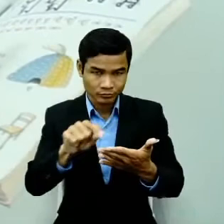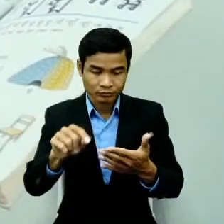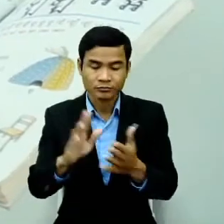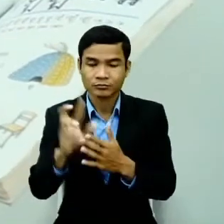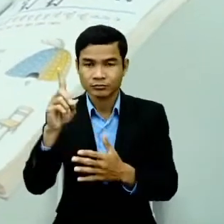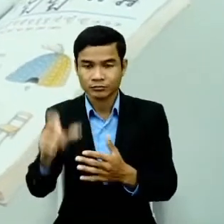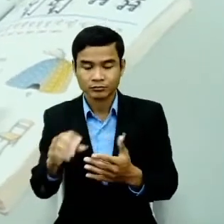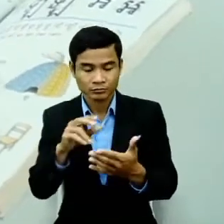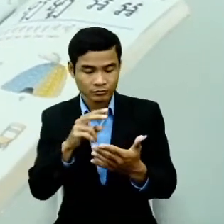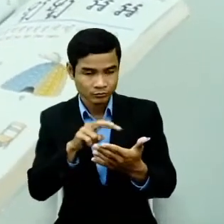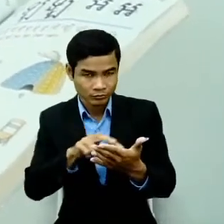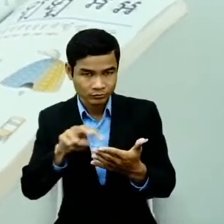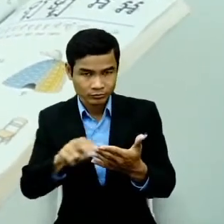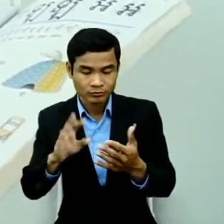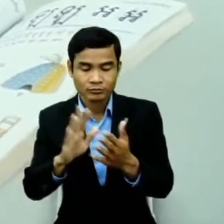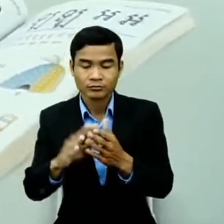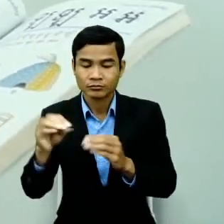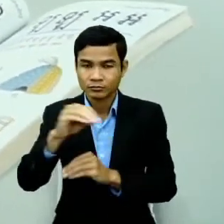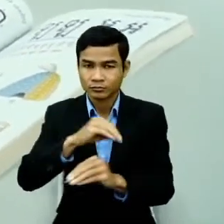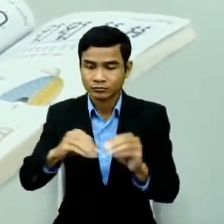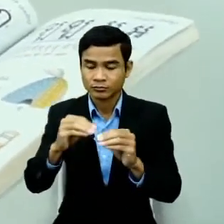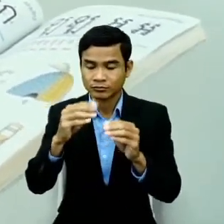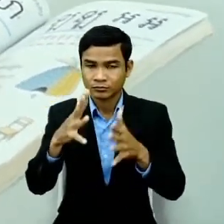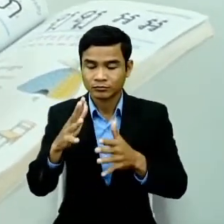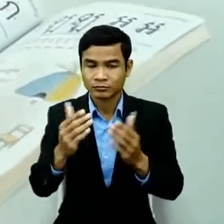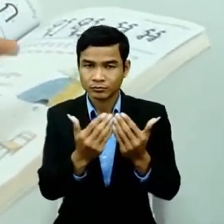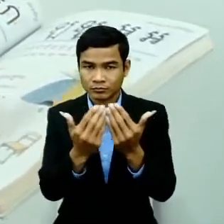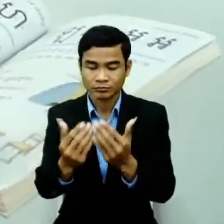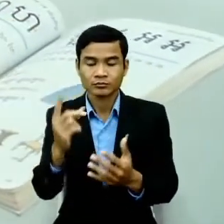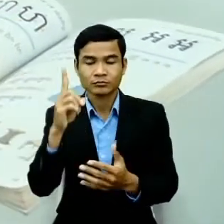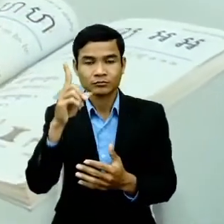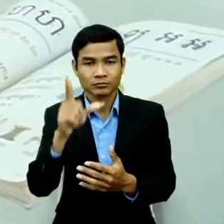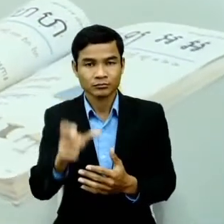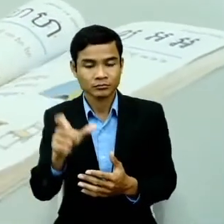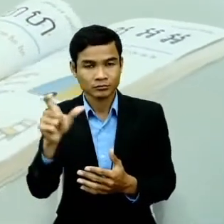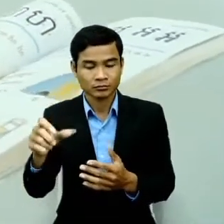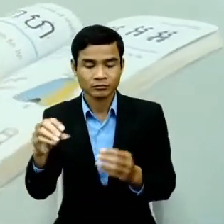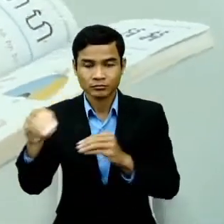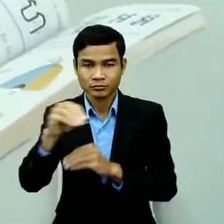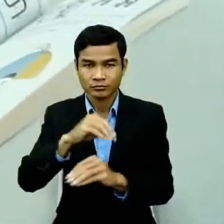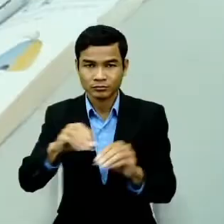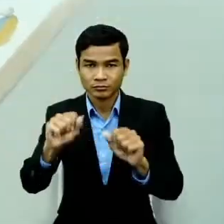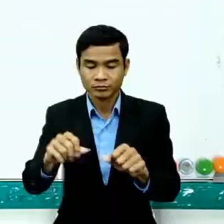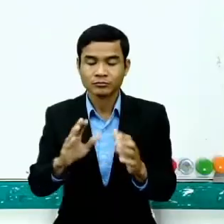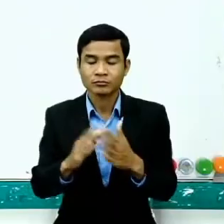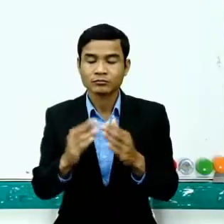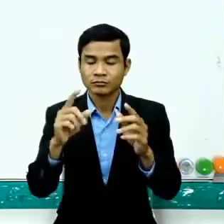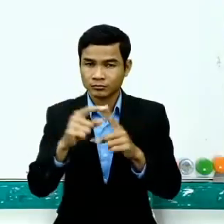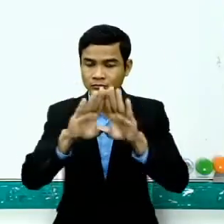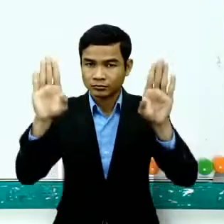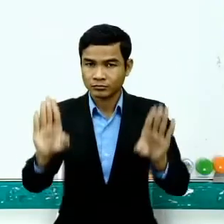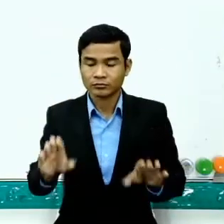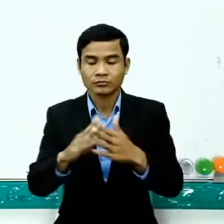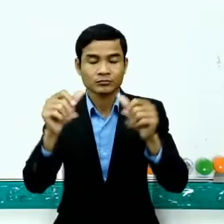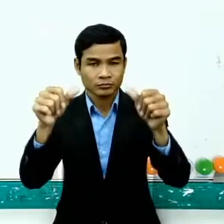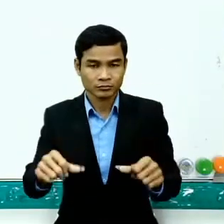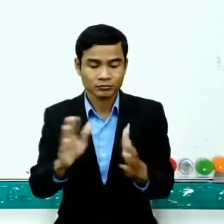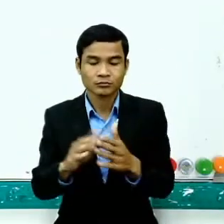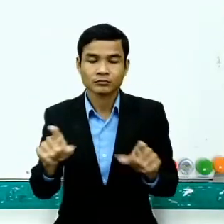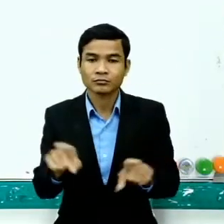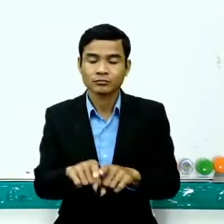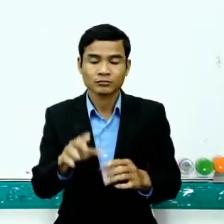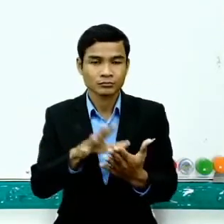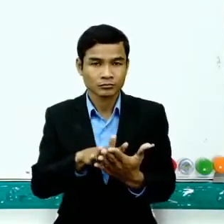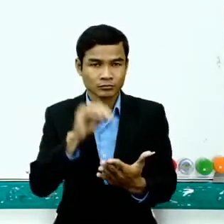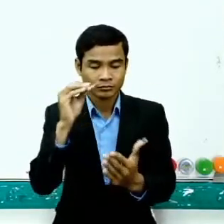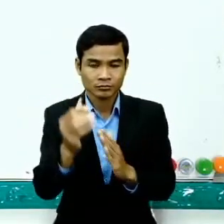an hay dương nâng đồ bên khăn an mà đó mà nè cha nè cứ con mình biết đại bằng hành cô nên lực đã khiến cứ đốt biết đại mình nơi khăn ông sấp hơi